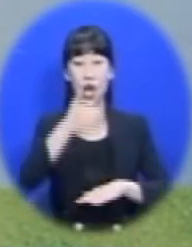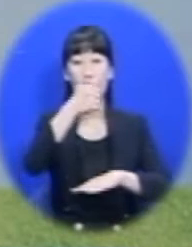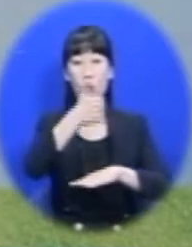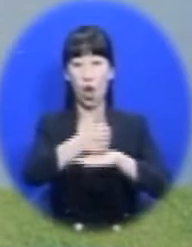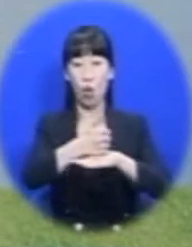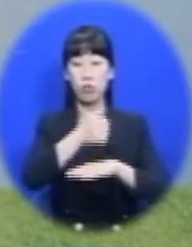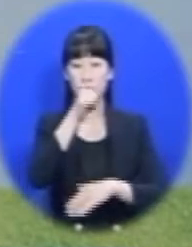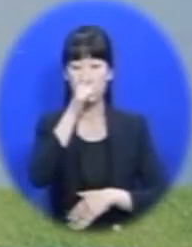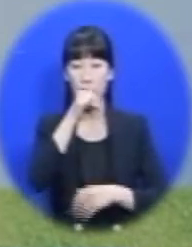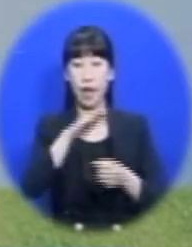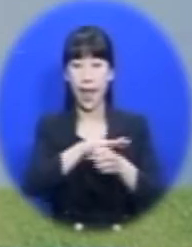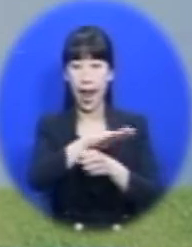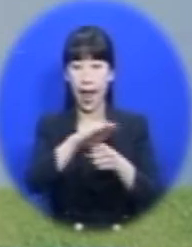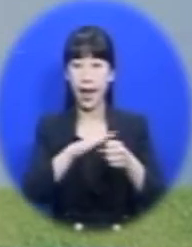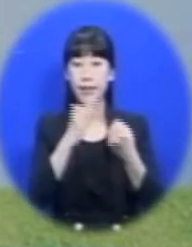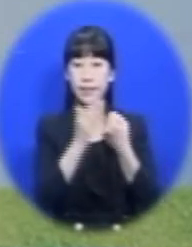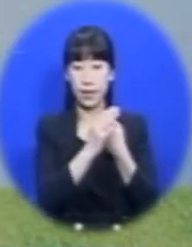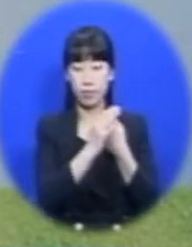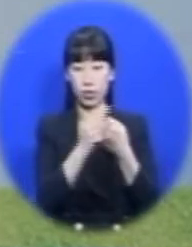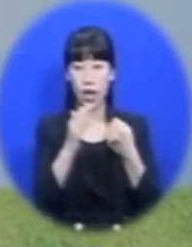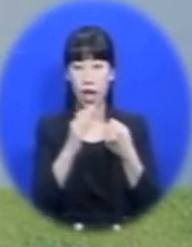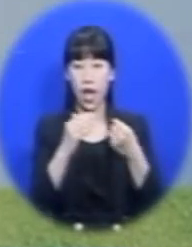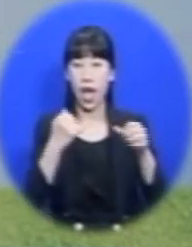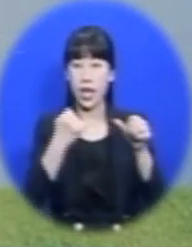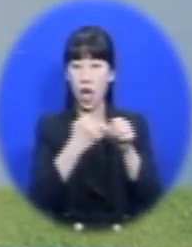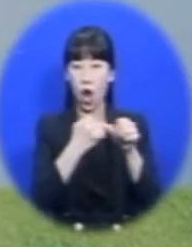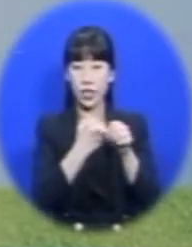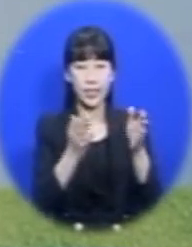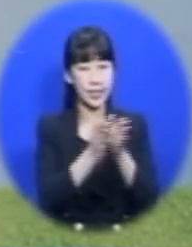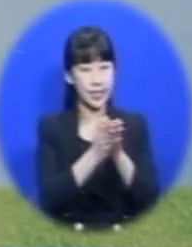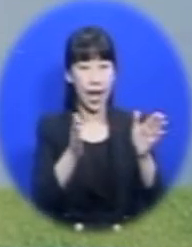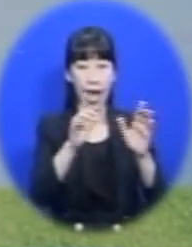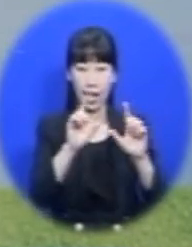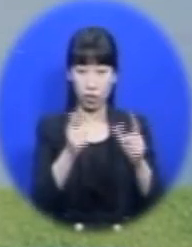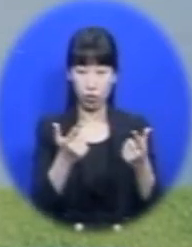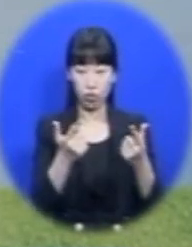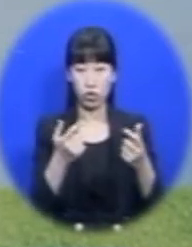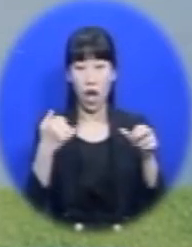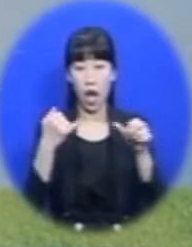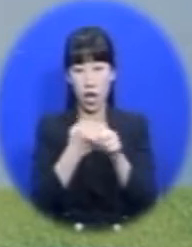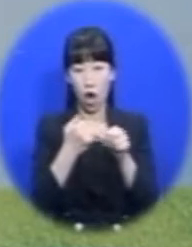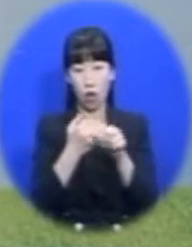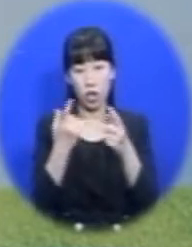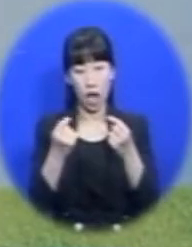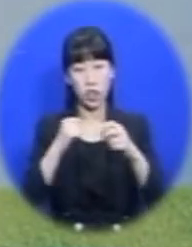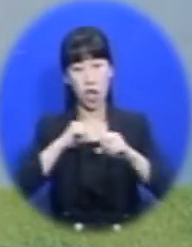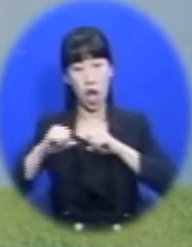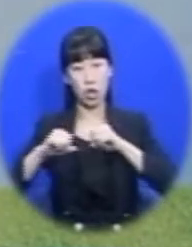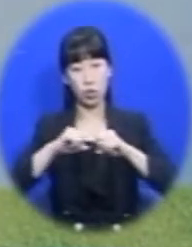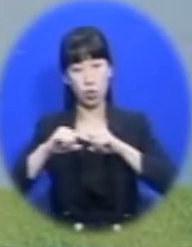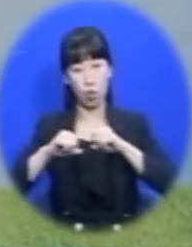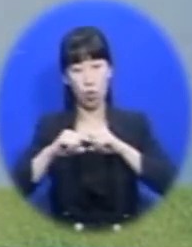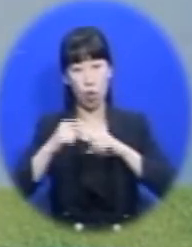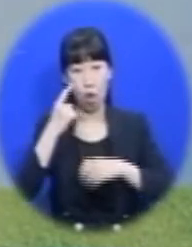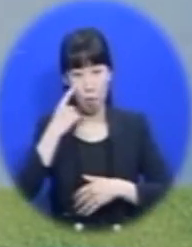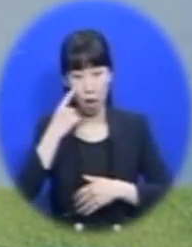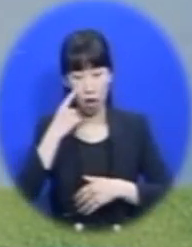내렸어요. 사랑하기 때문에 연인이 되는 게 아니구나. 연인처럼 행동하다 보니 사랑의